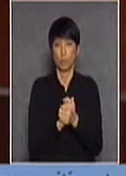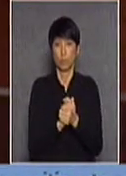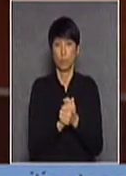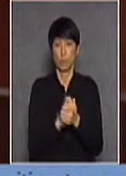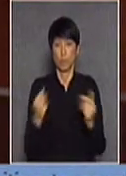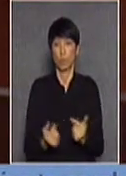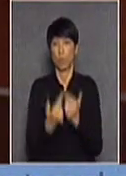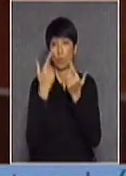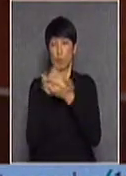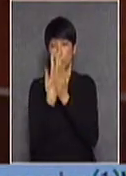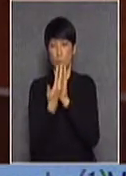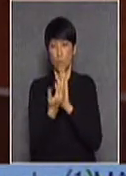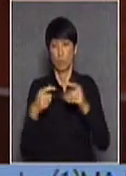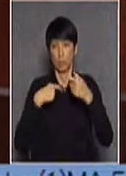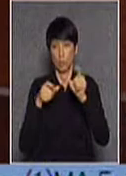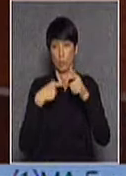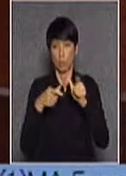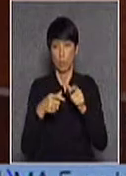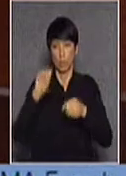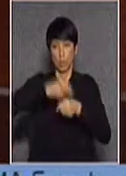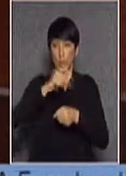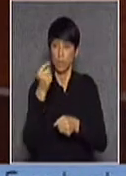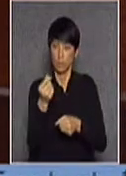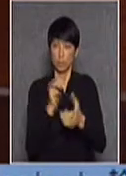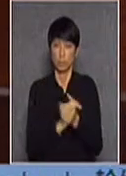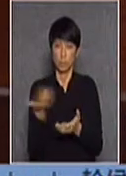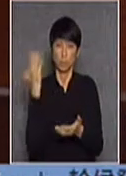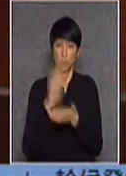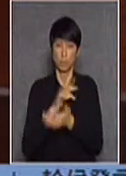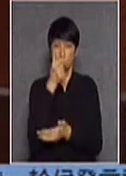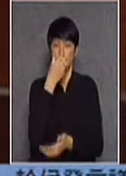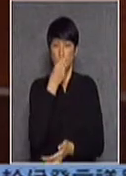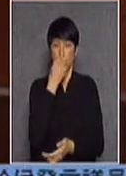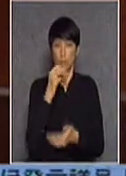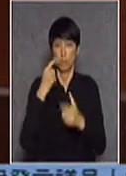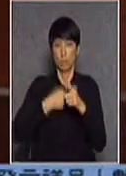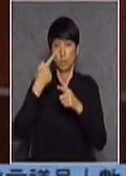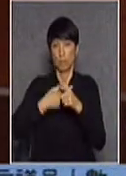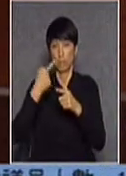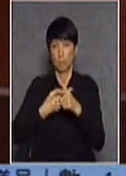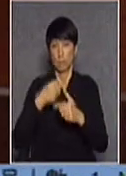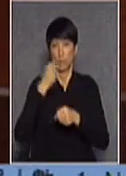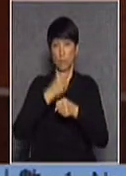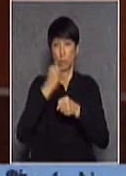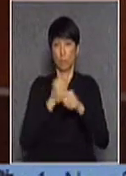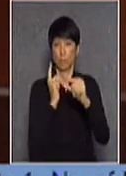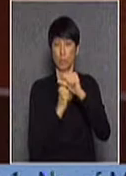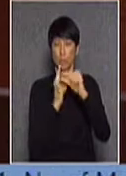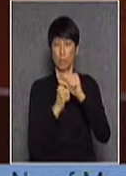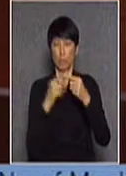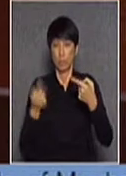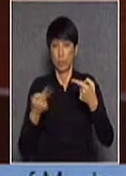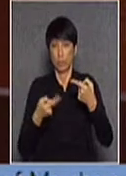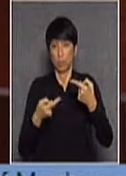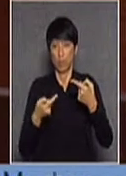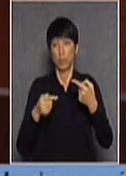脹高、薪水加得少。過去十年，本港每月就業收入中位數是介乎10000至12000